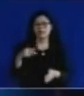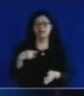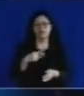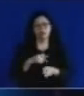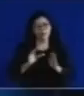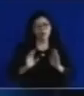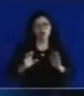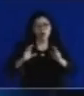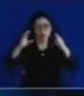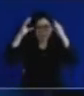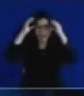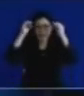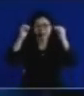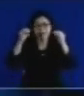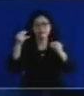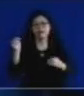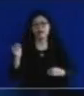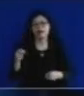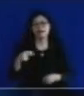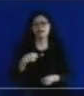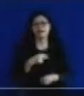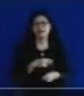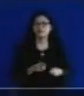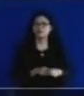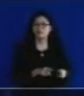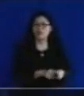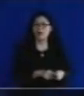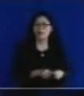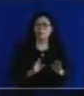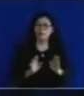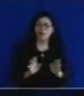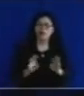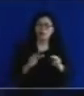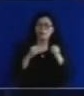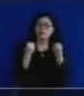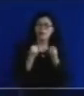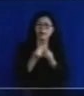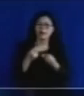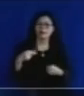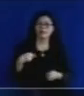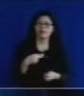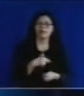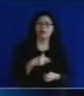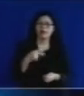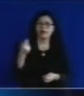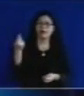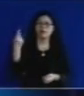mendorong pendidikannya. Terus kita juga mendorong masyarakat kita yang masih